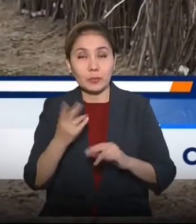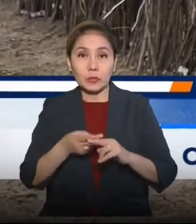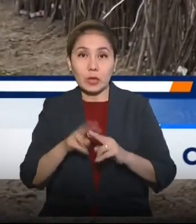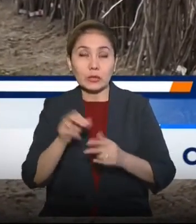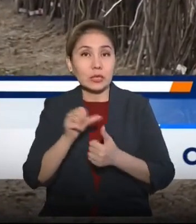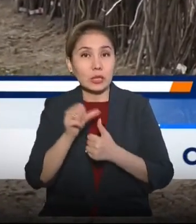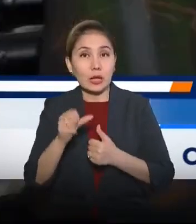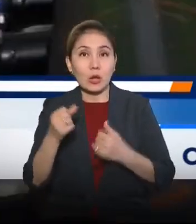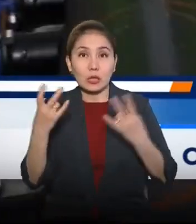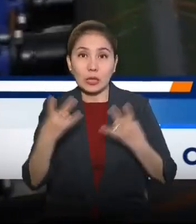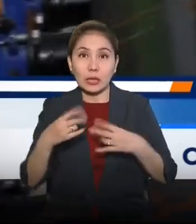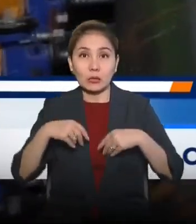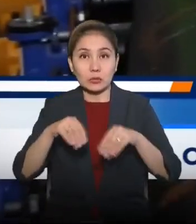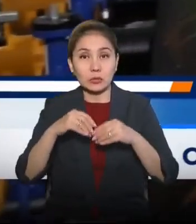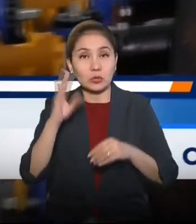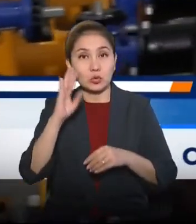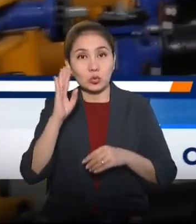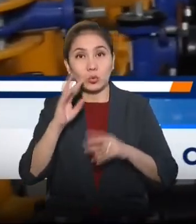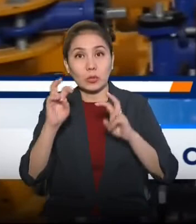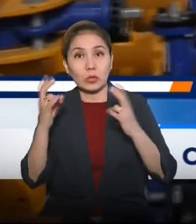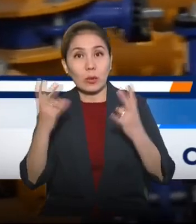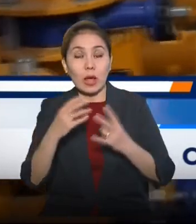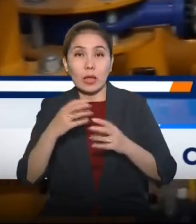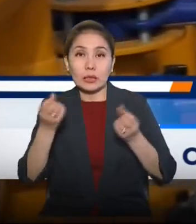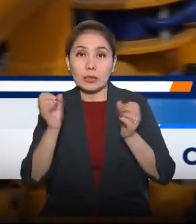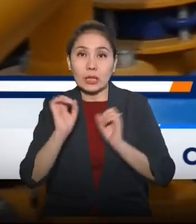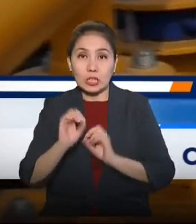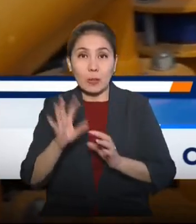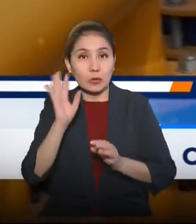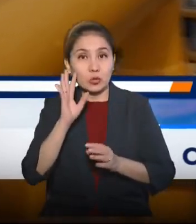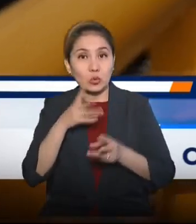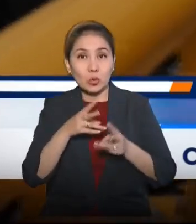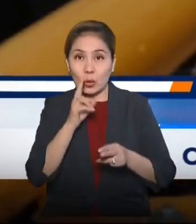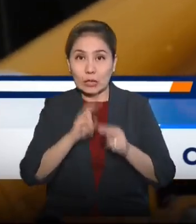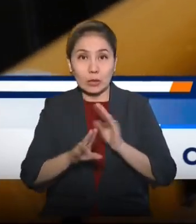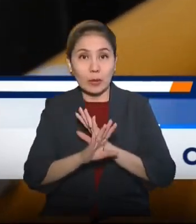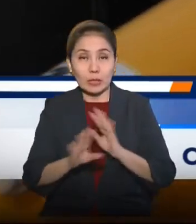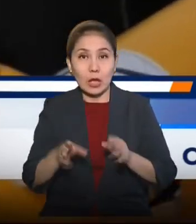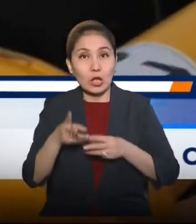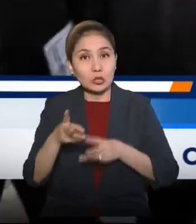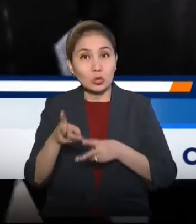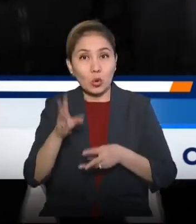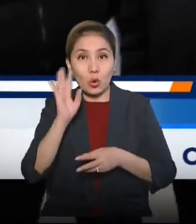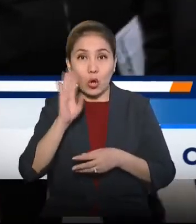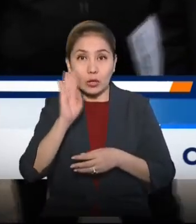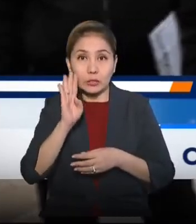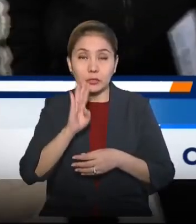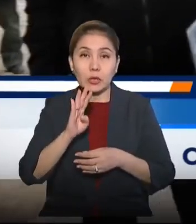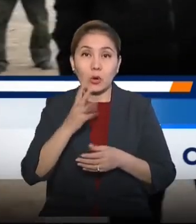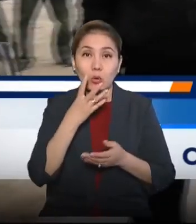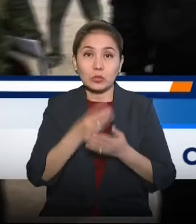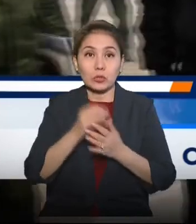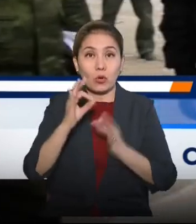tashqari o'simlikka kerakli suv miqdori beriladi, tashlamaga va filtratsiyaga suv yo'qotilmaydi. Sug'orish texnikasi foydali ish